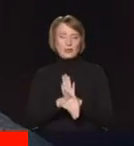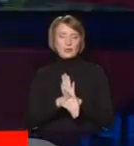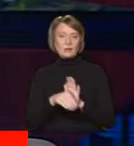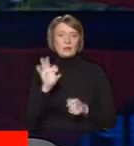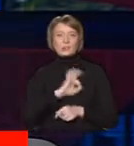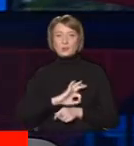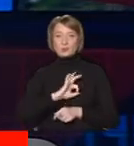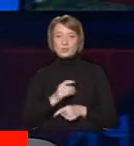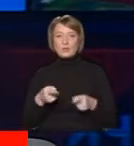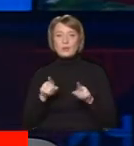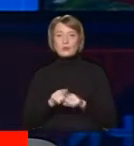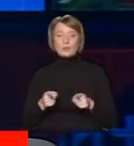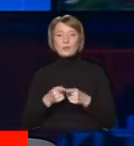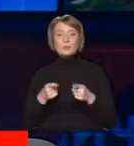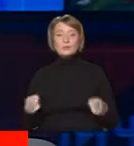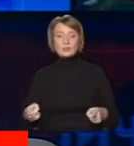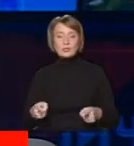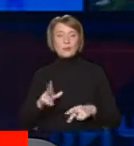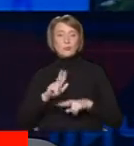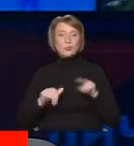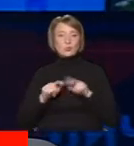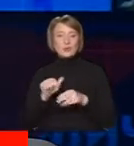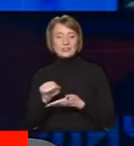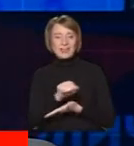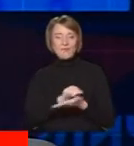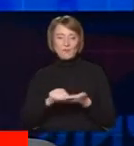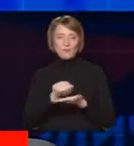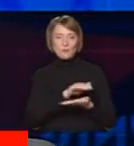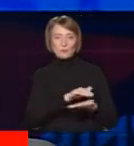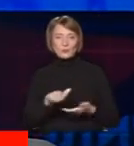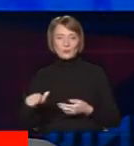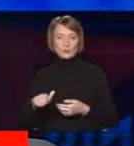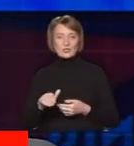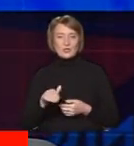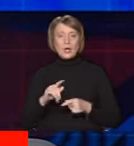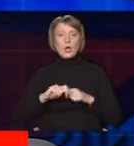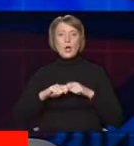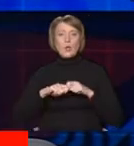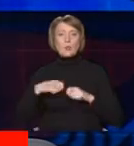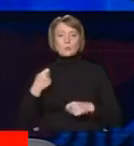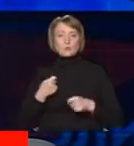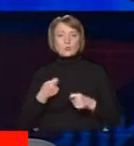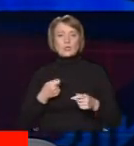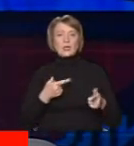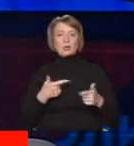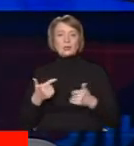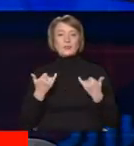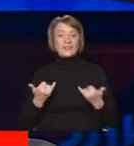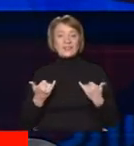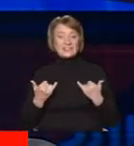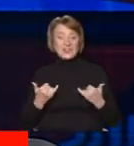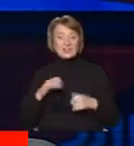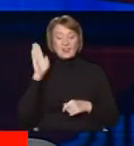полягає в тому, що таким чином забивалися фундаменти, так, на тих схилах, що порушили абсолютно ґрунтові води, і зараз вода